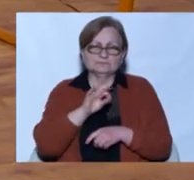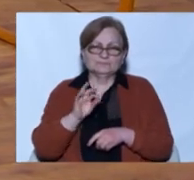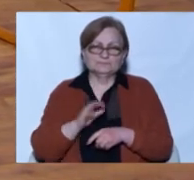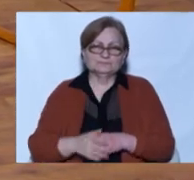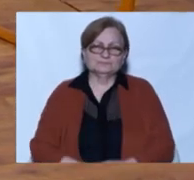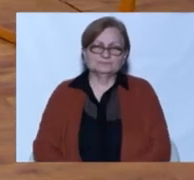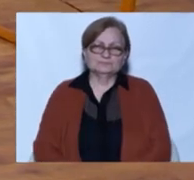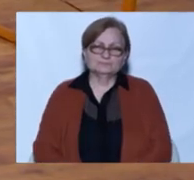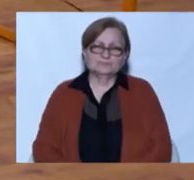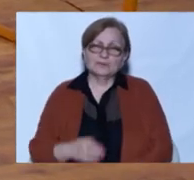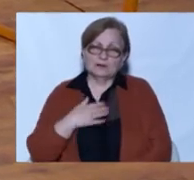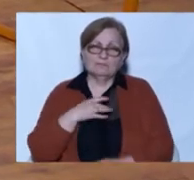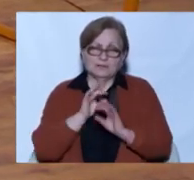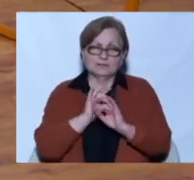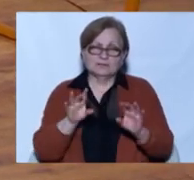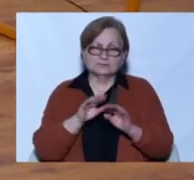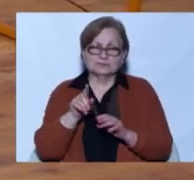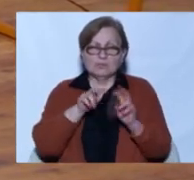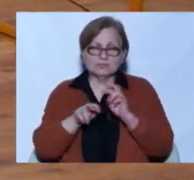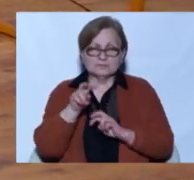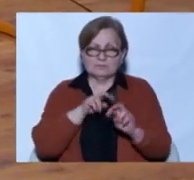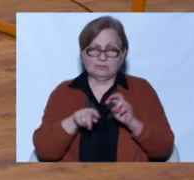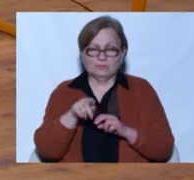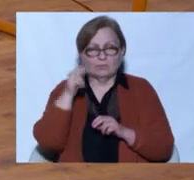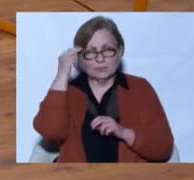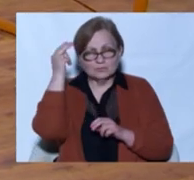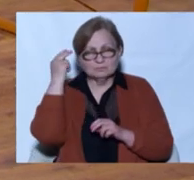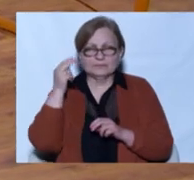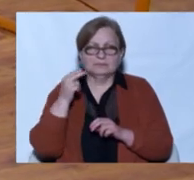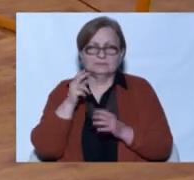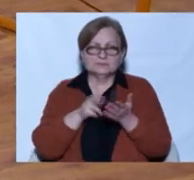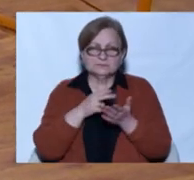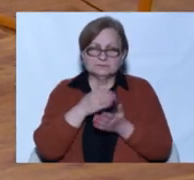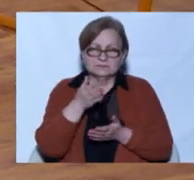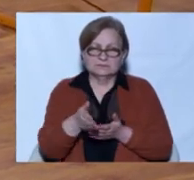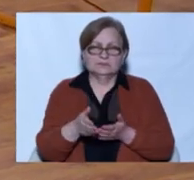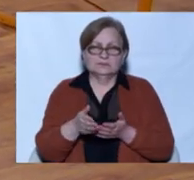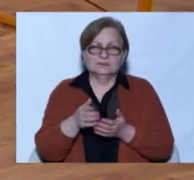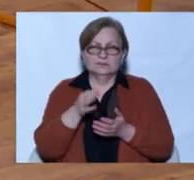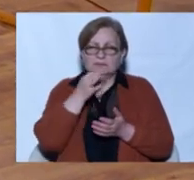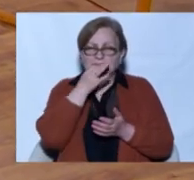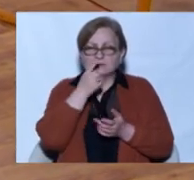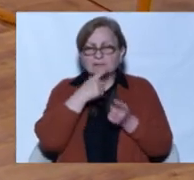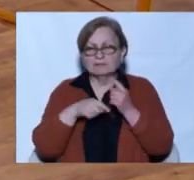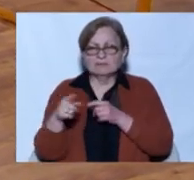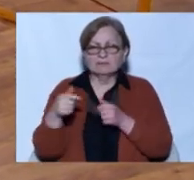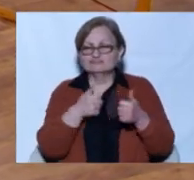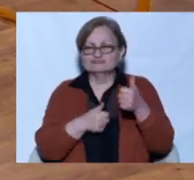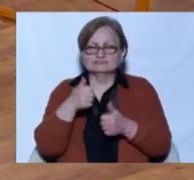წარმოდგენილი. მე შეგირჩევ რომ მოძებნო ეს ტექსტები, ეს მულტფილმი და შემდგომ დაუკავშირო ამ